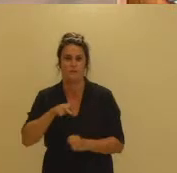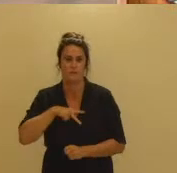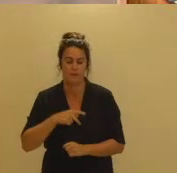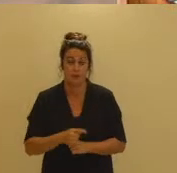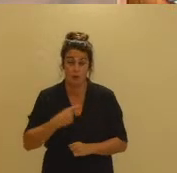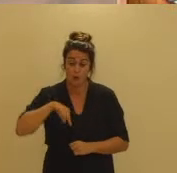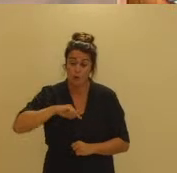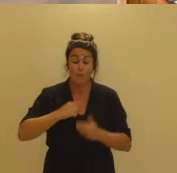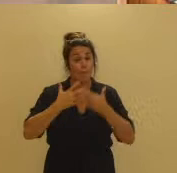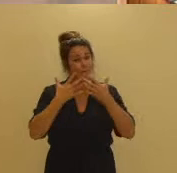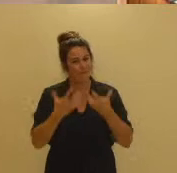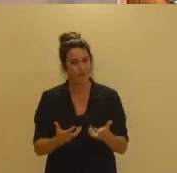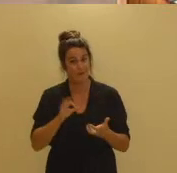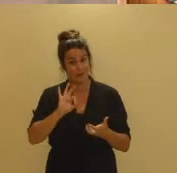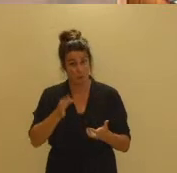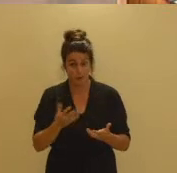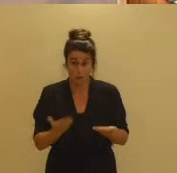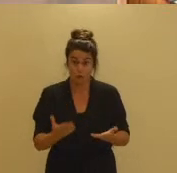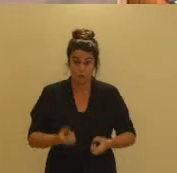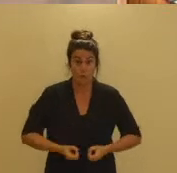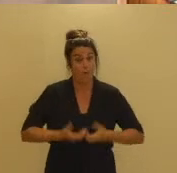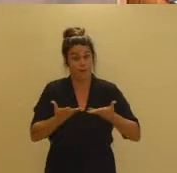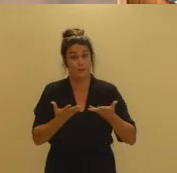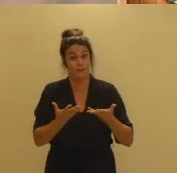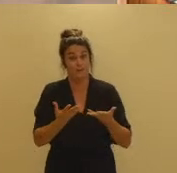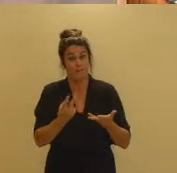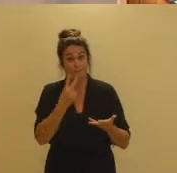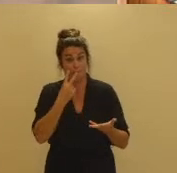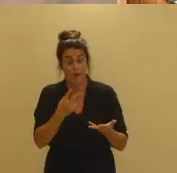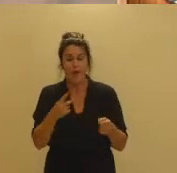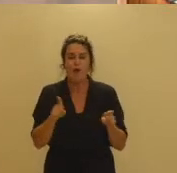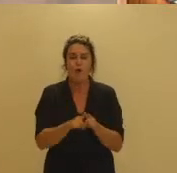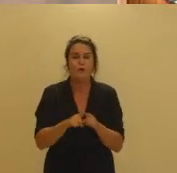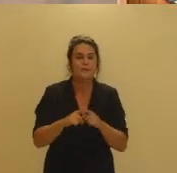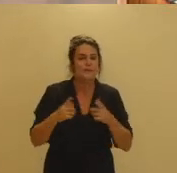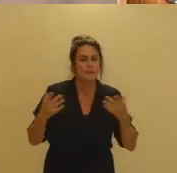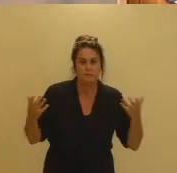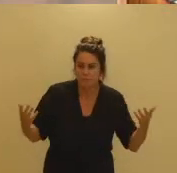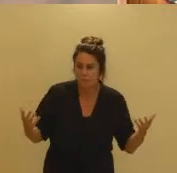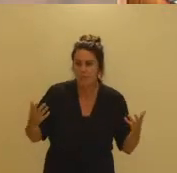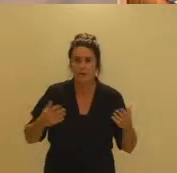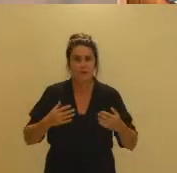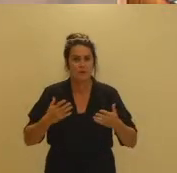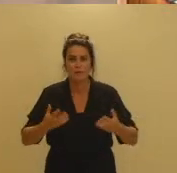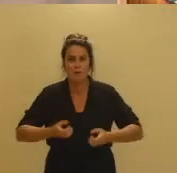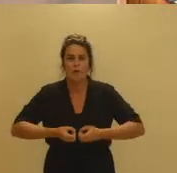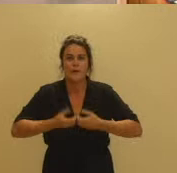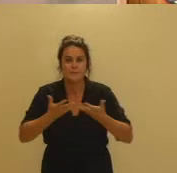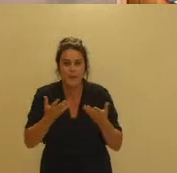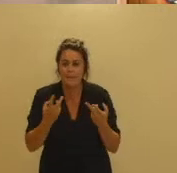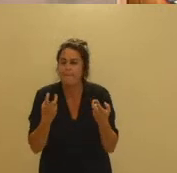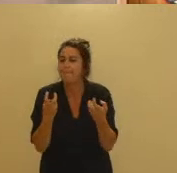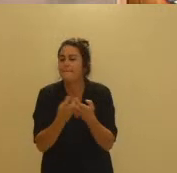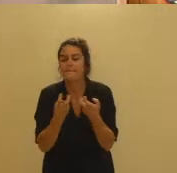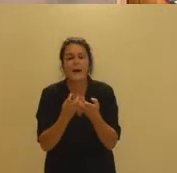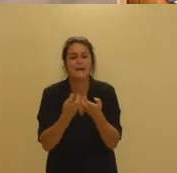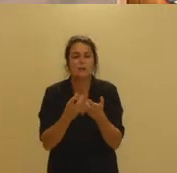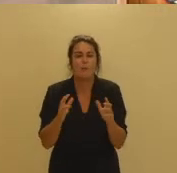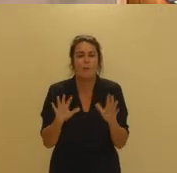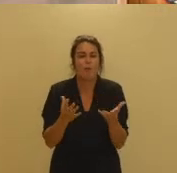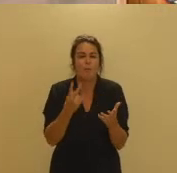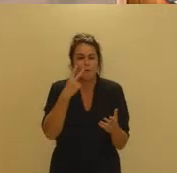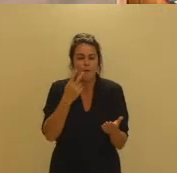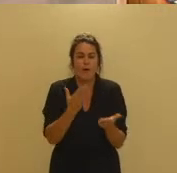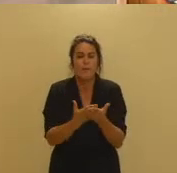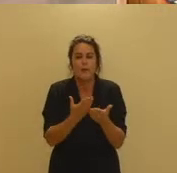volonté, nous l'exprimons aujourd'hui, on l'exprime aussi des fois en ne facturant pas des